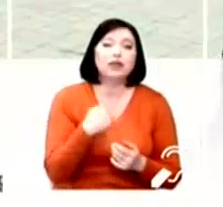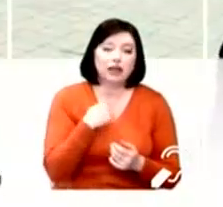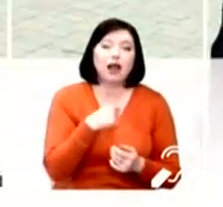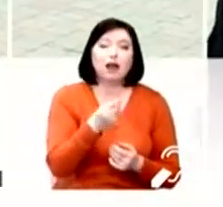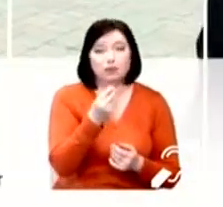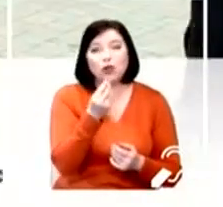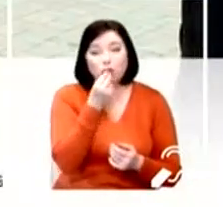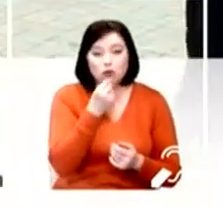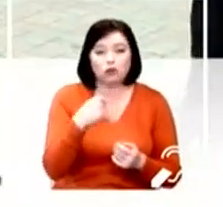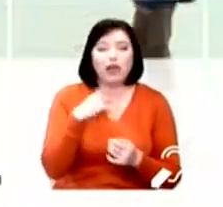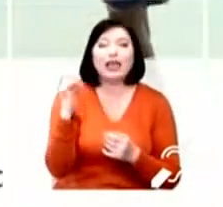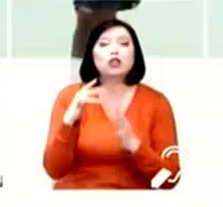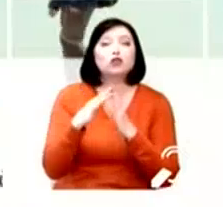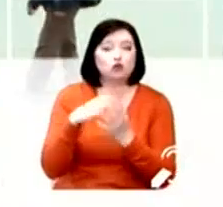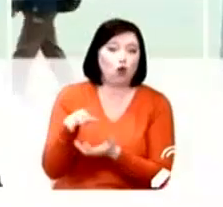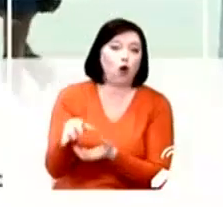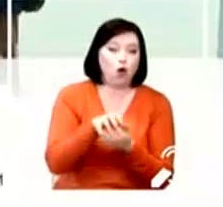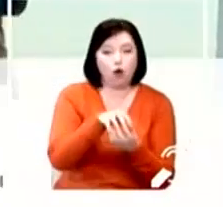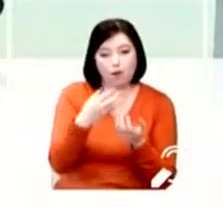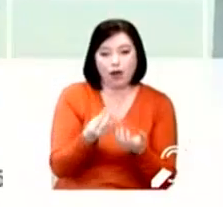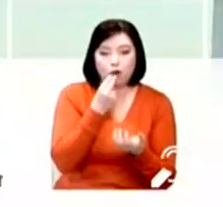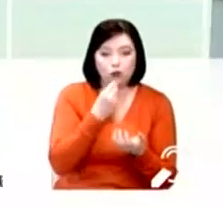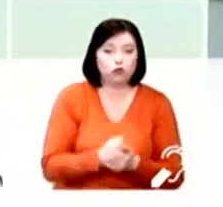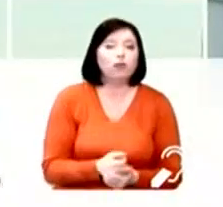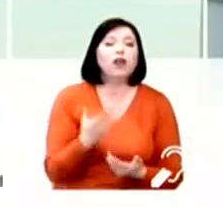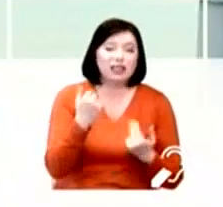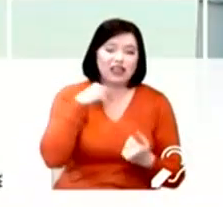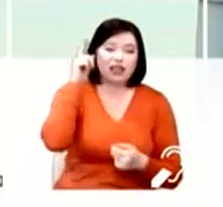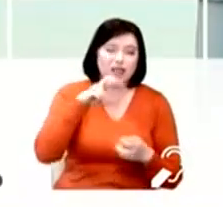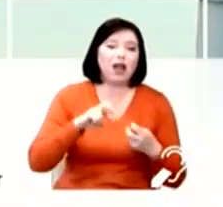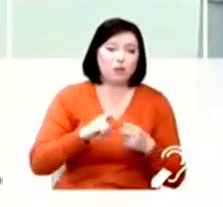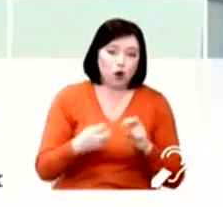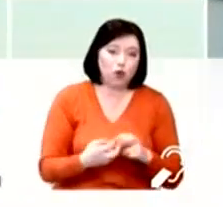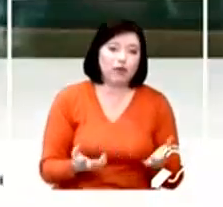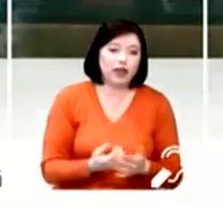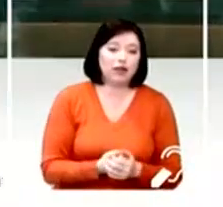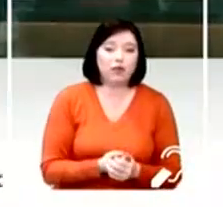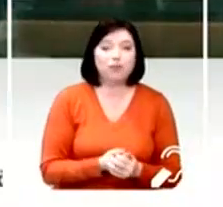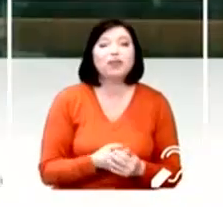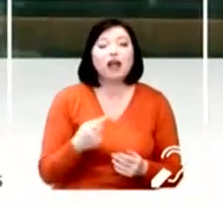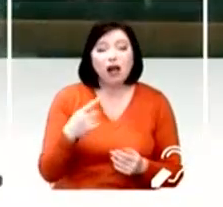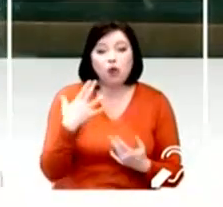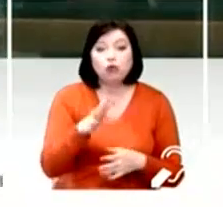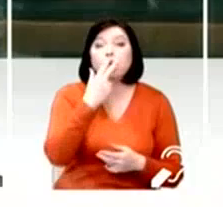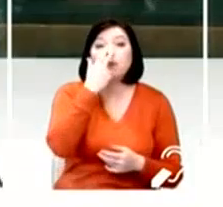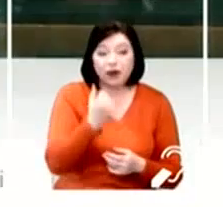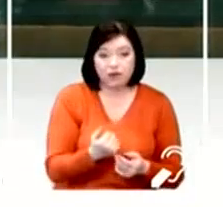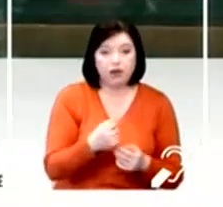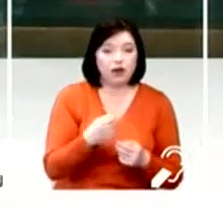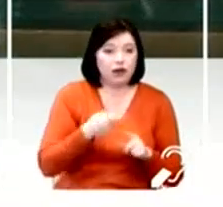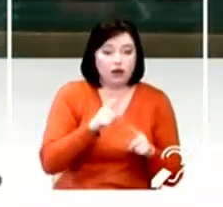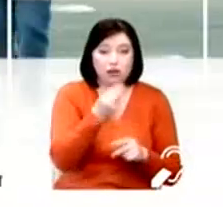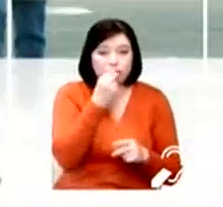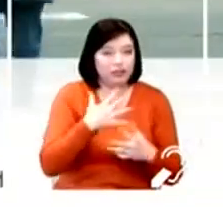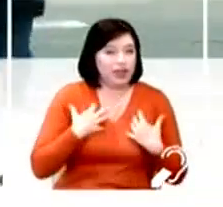încerc să mănânc pentru că mi-au caserola de acasă. Am observat problema asta, tinerii o mai numesc și eating disorder. Obișnuințele alimentare